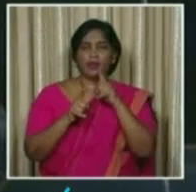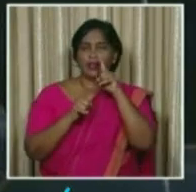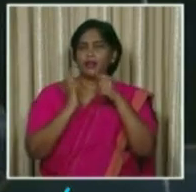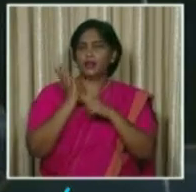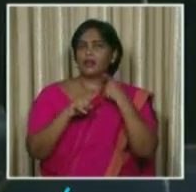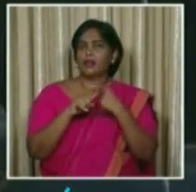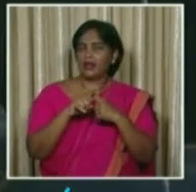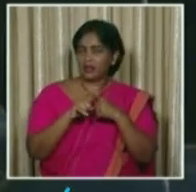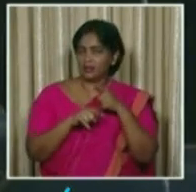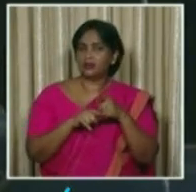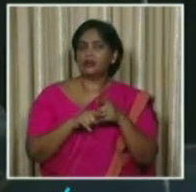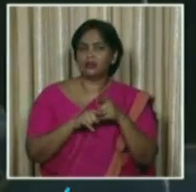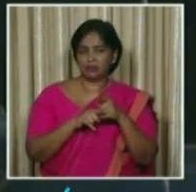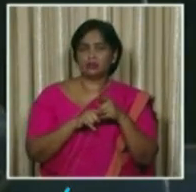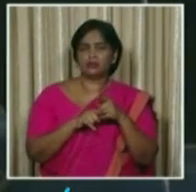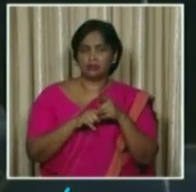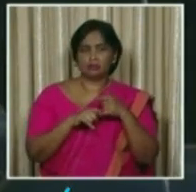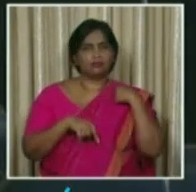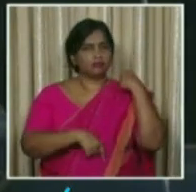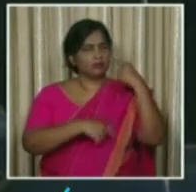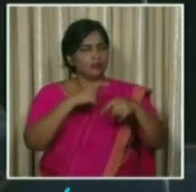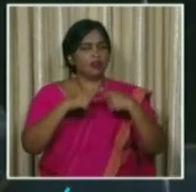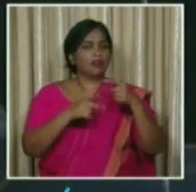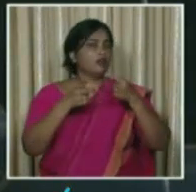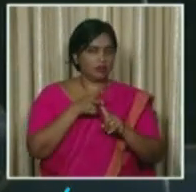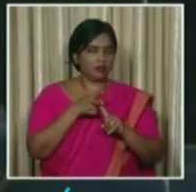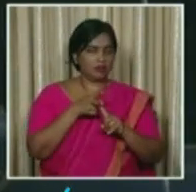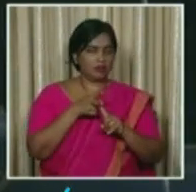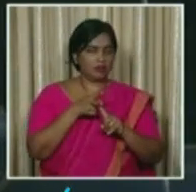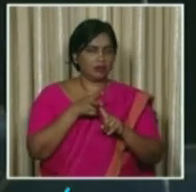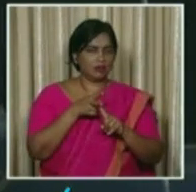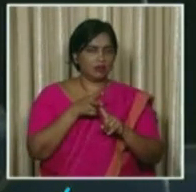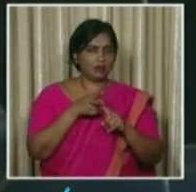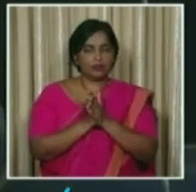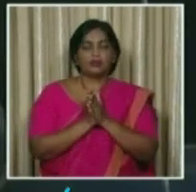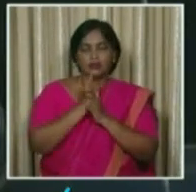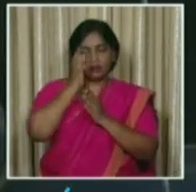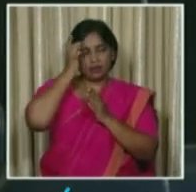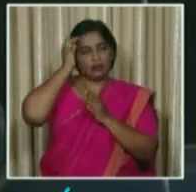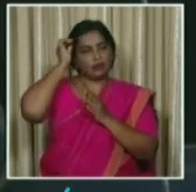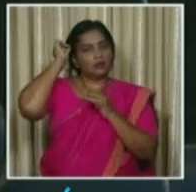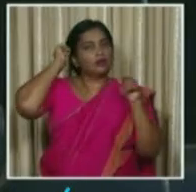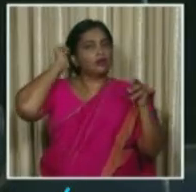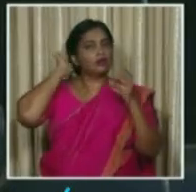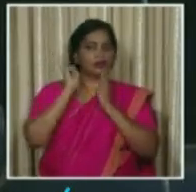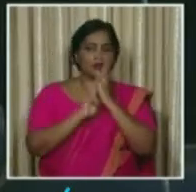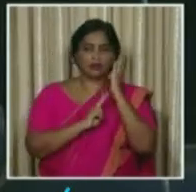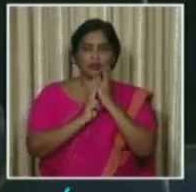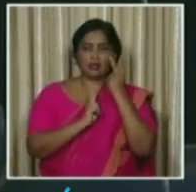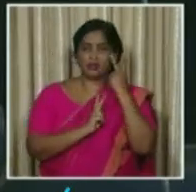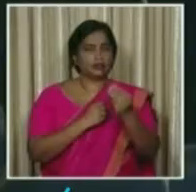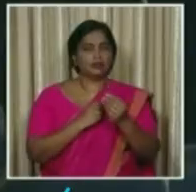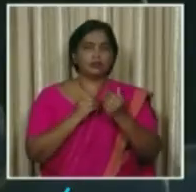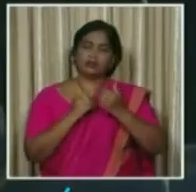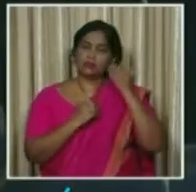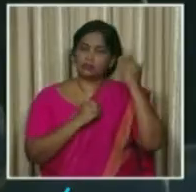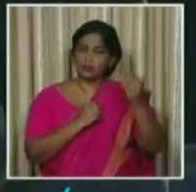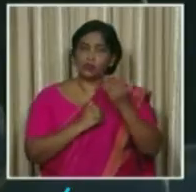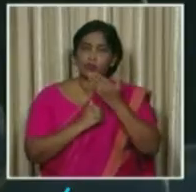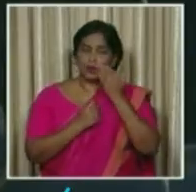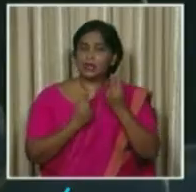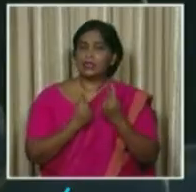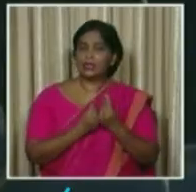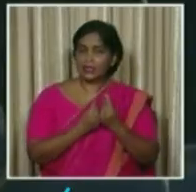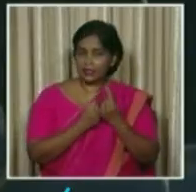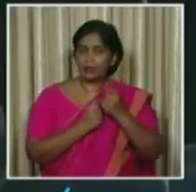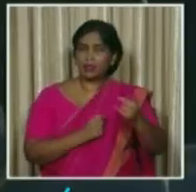ක්‍රමයක් තියෙන්නේ ටර්න් ඕවර් එක මත. අනුත් බදු ක්‍රමයක් තියෙන්නේ ඇඩඩ් වැලියු එක මත. මේ බදු ක්‍රම දෙකක් රටක තියාගෙන යන්න අමාරුයි. පුළුවන් තරම්